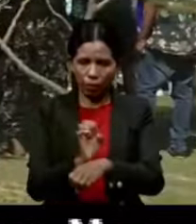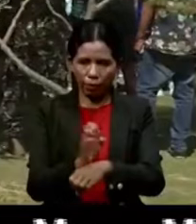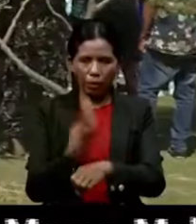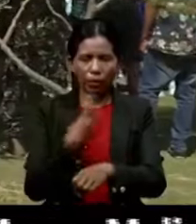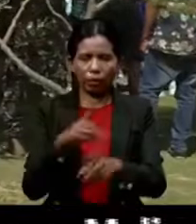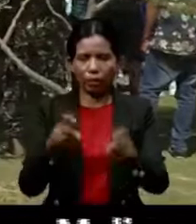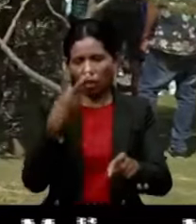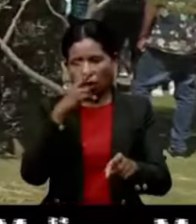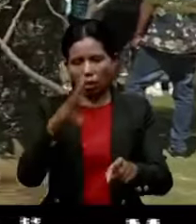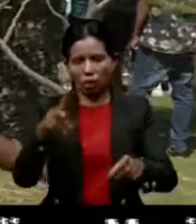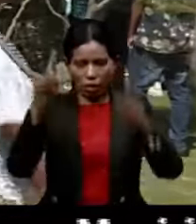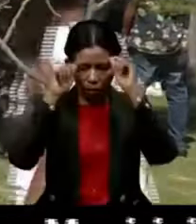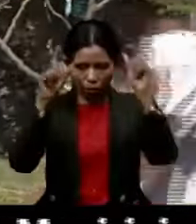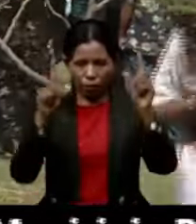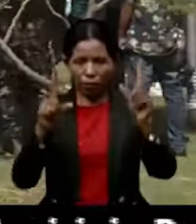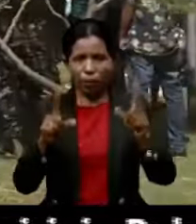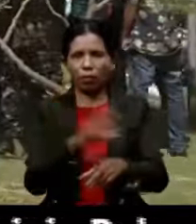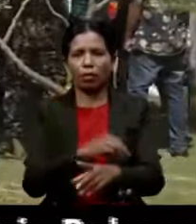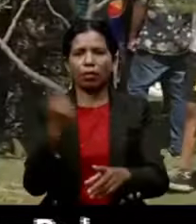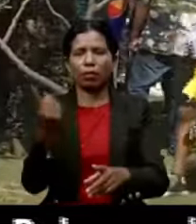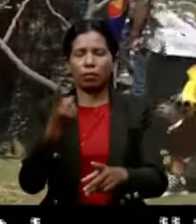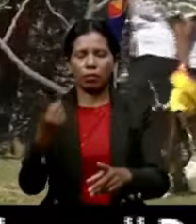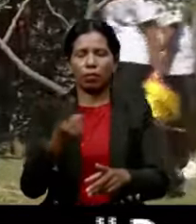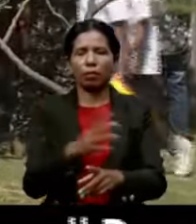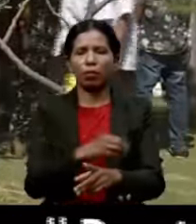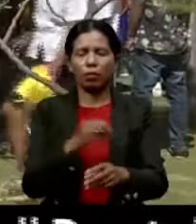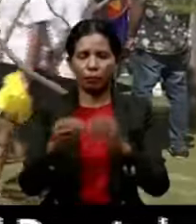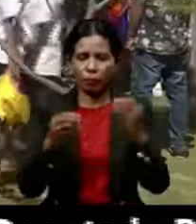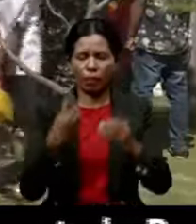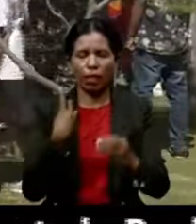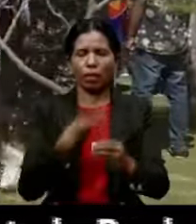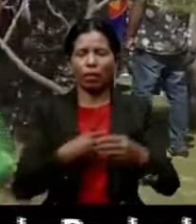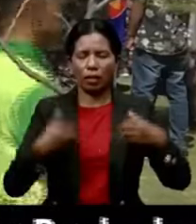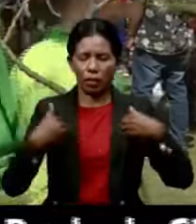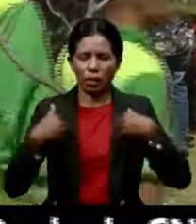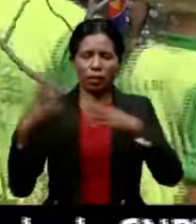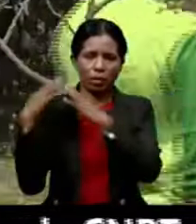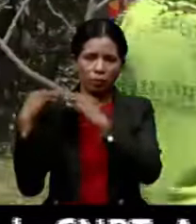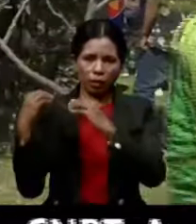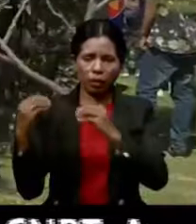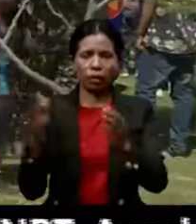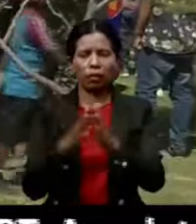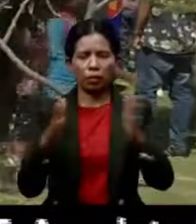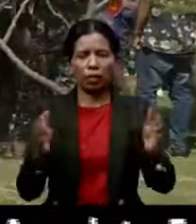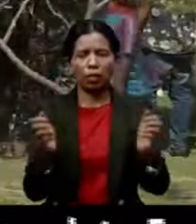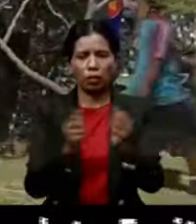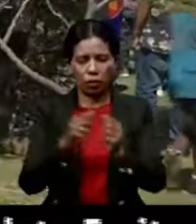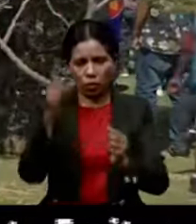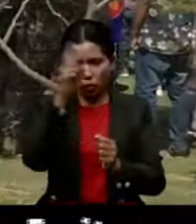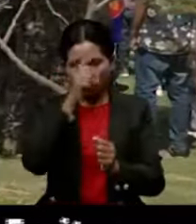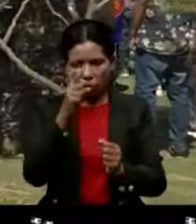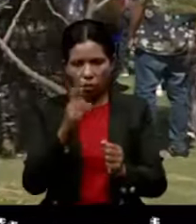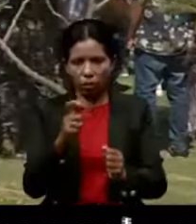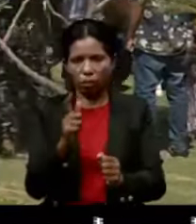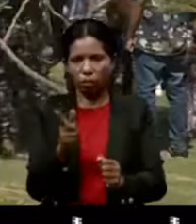ki hare kata timor dependente do niba setor petrolífero ita i esperança kata idari dan memang